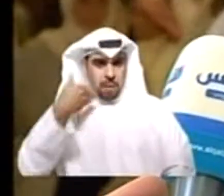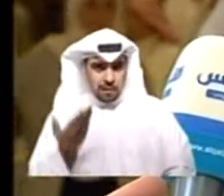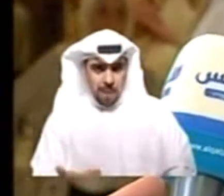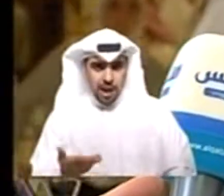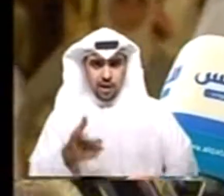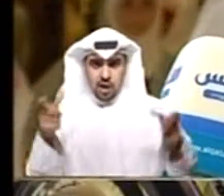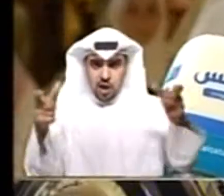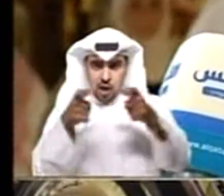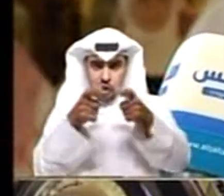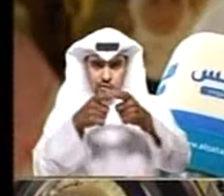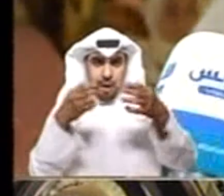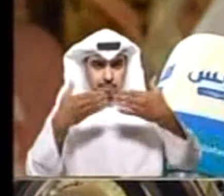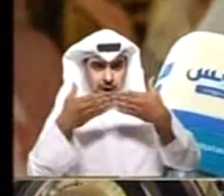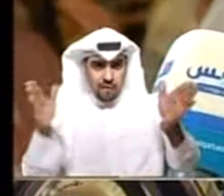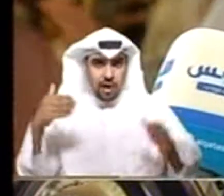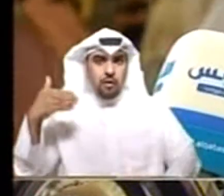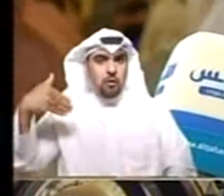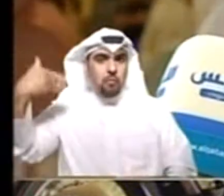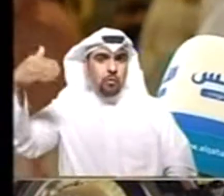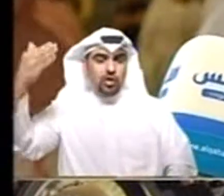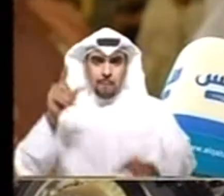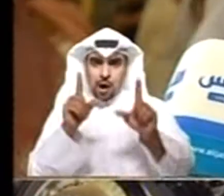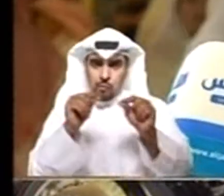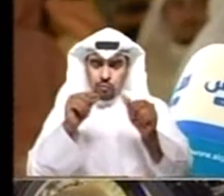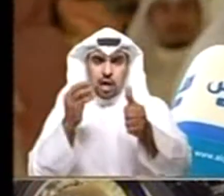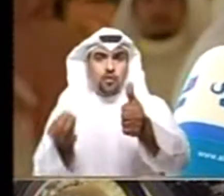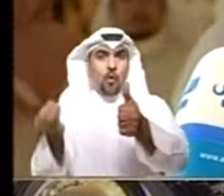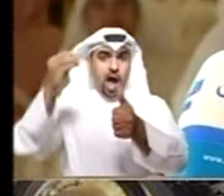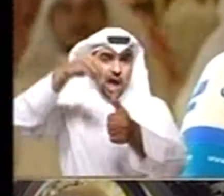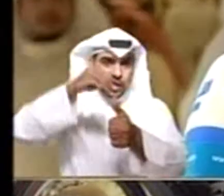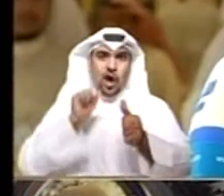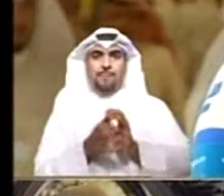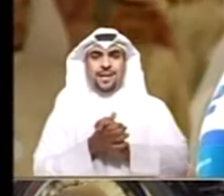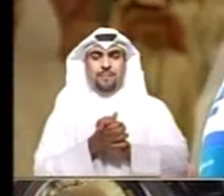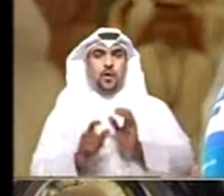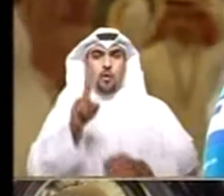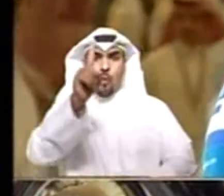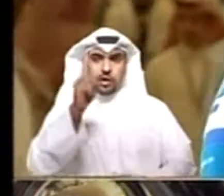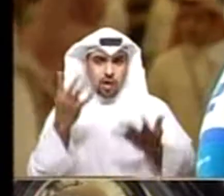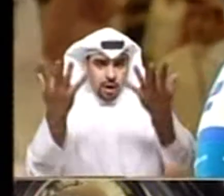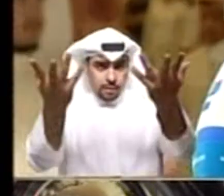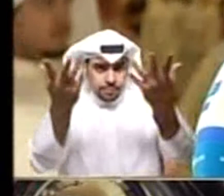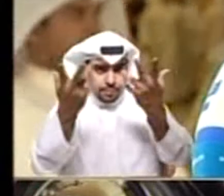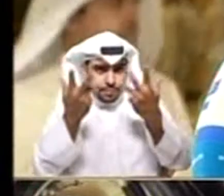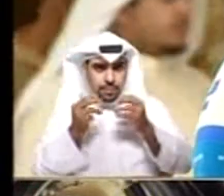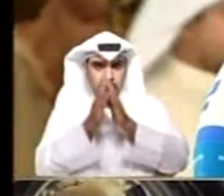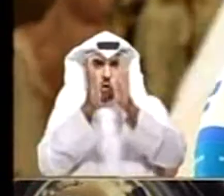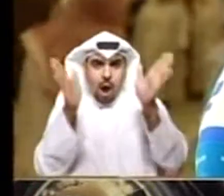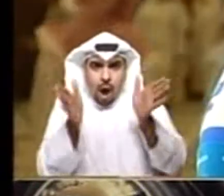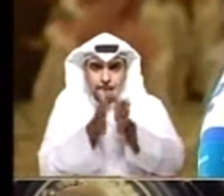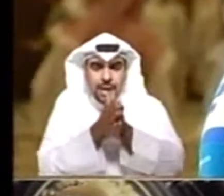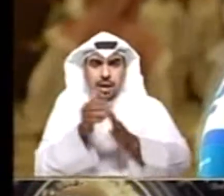غد إن شاء الله إلى النطق السامي، وبالتأكيد سنستفيد منه ونعمل